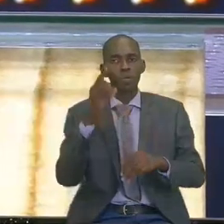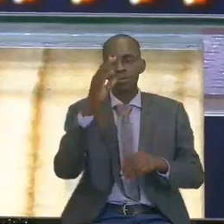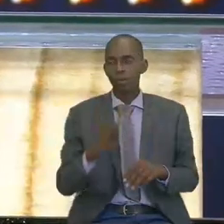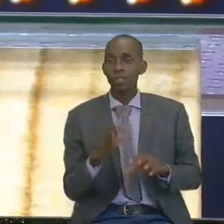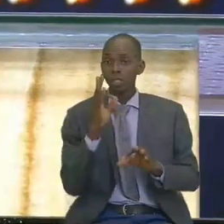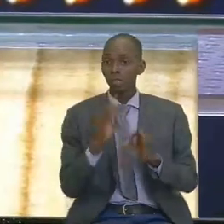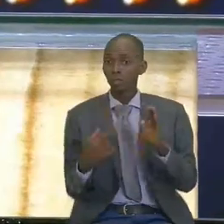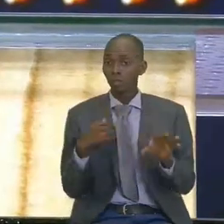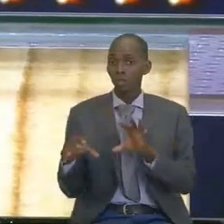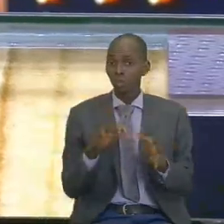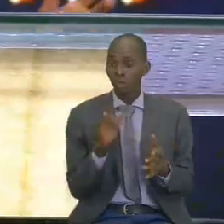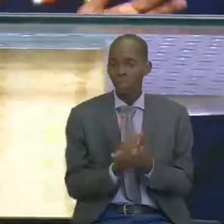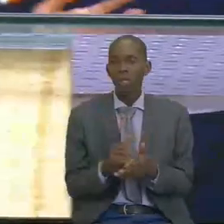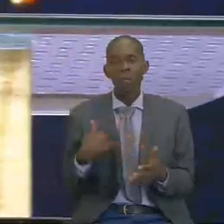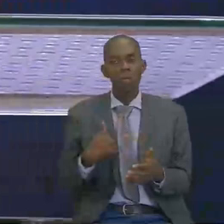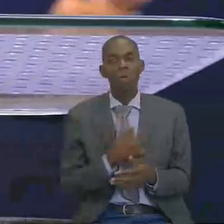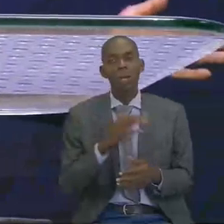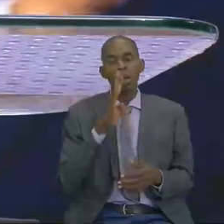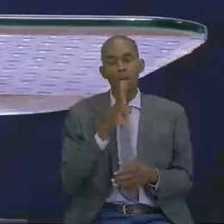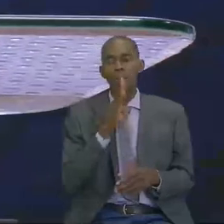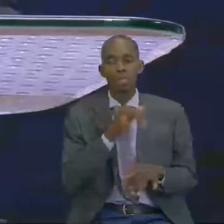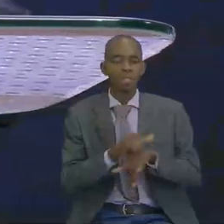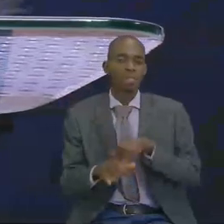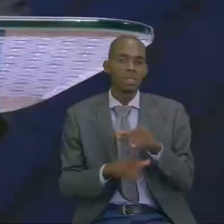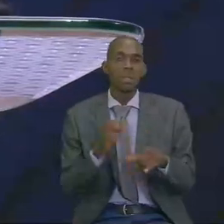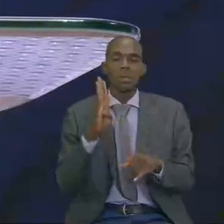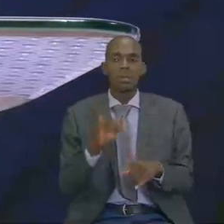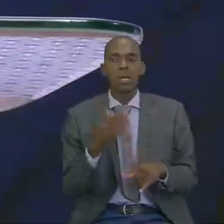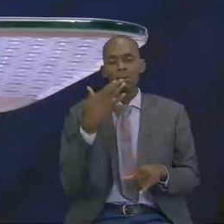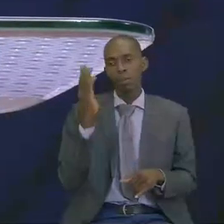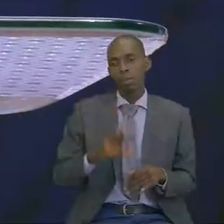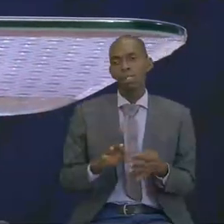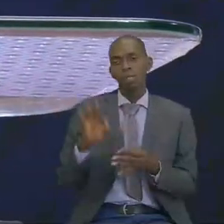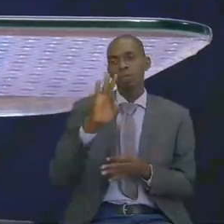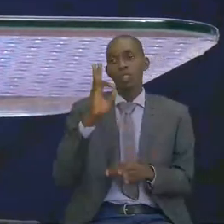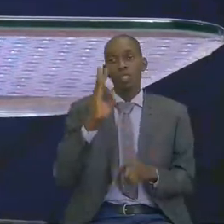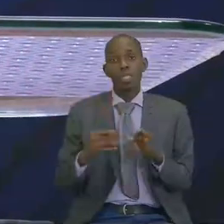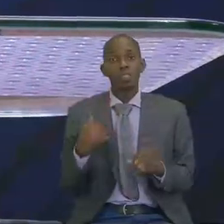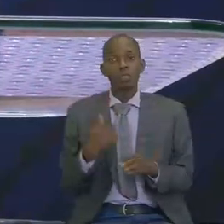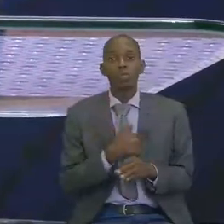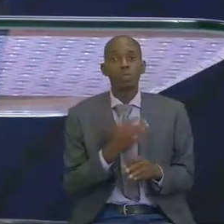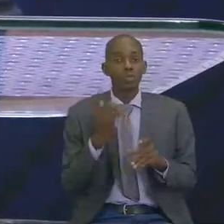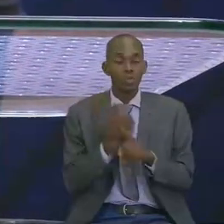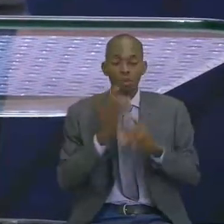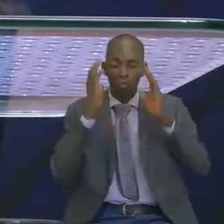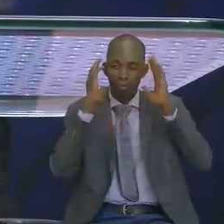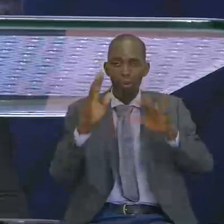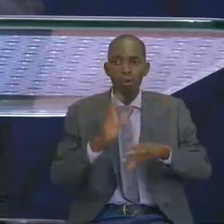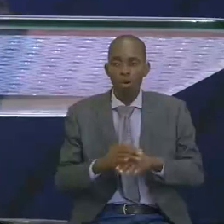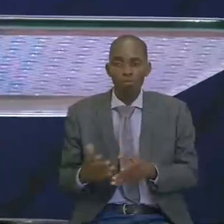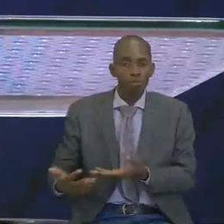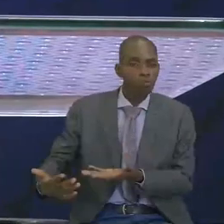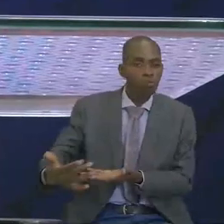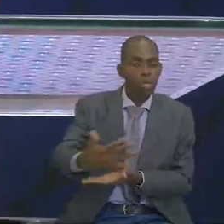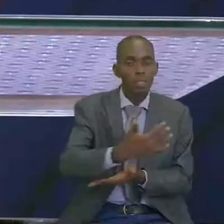si on fait cela, on sera séduit par les esprits. Alors, ça veut dire qu'on veut seulement rassembler les nombres. Non, notre nombre serait de